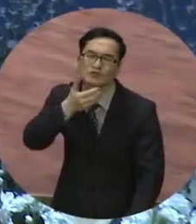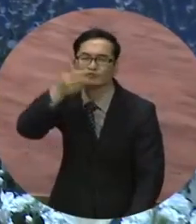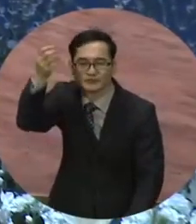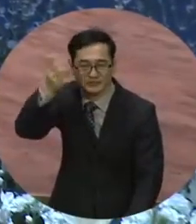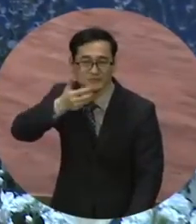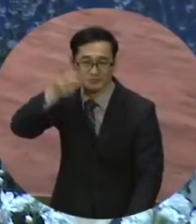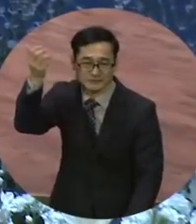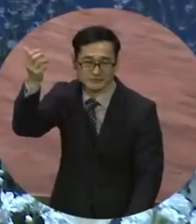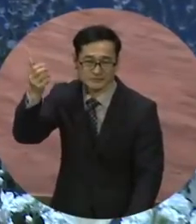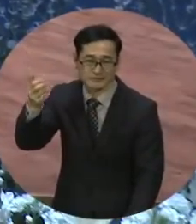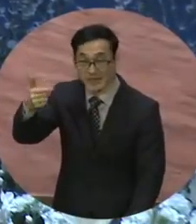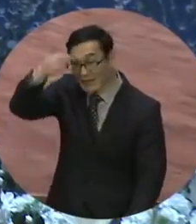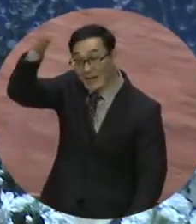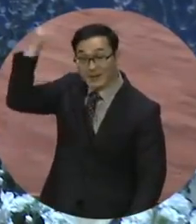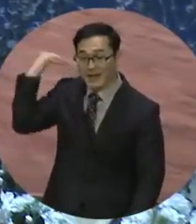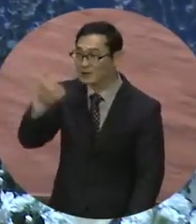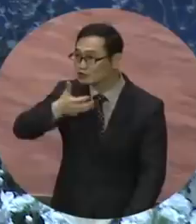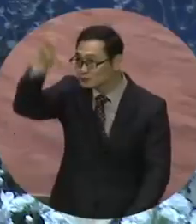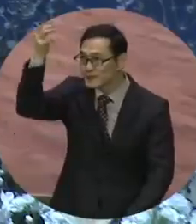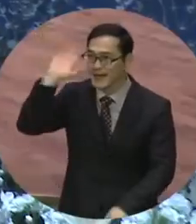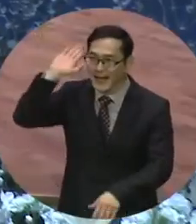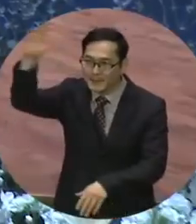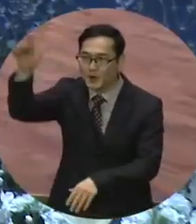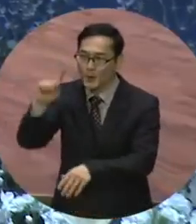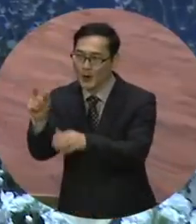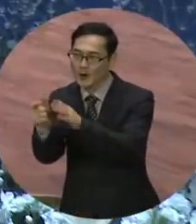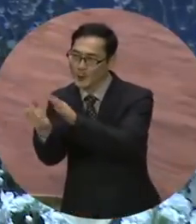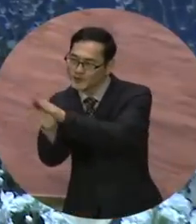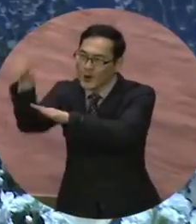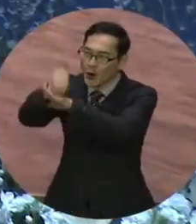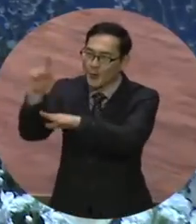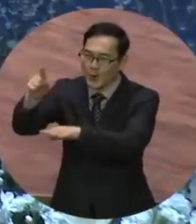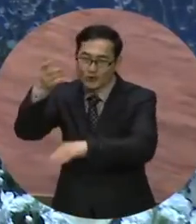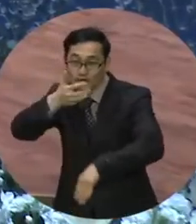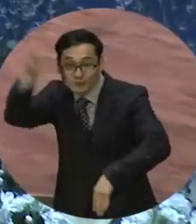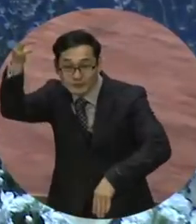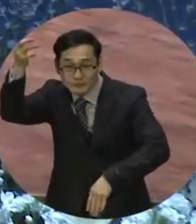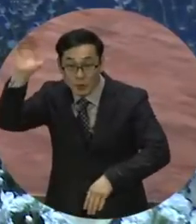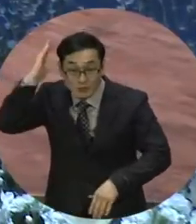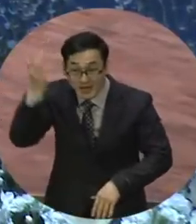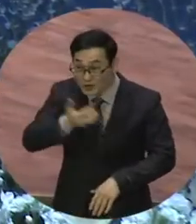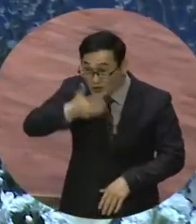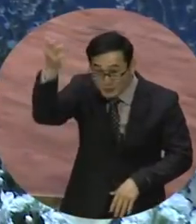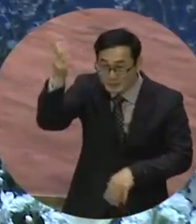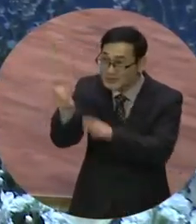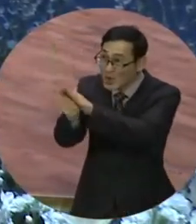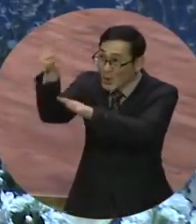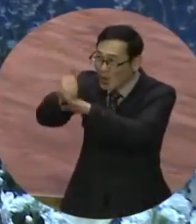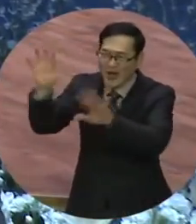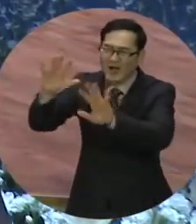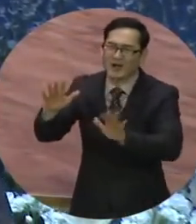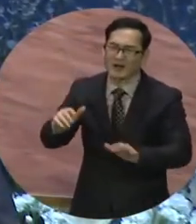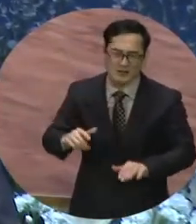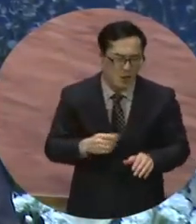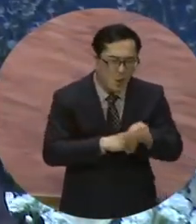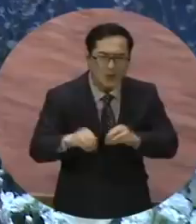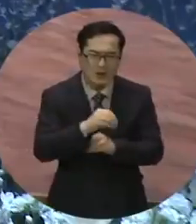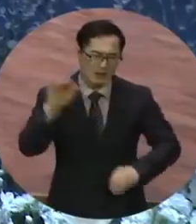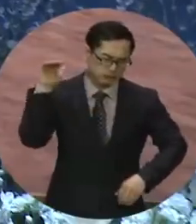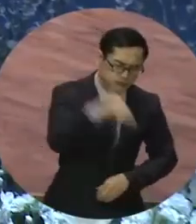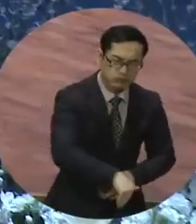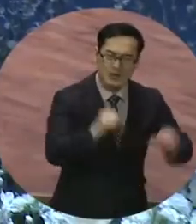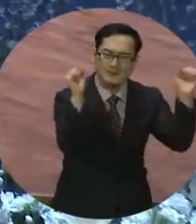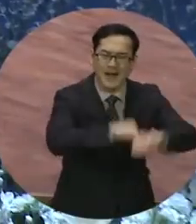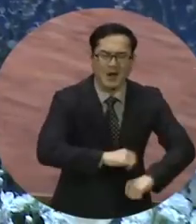젊은 사람들 개혁, 갱신, 개혁 안 좋아해요. 변화 싫어해요. 불안해해요. 자, 영적인 삶에서요,